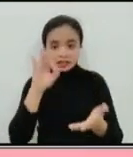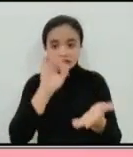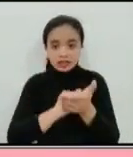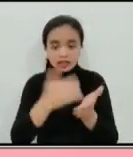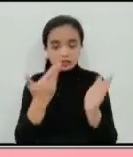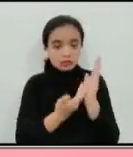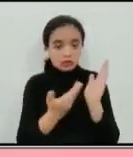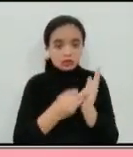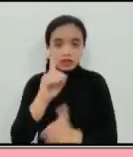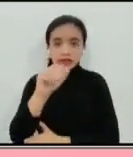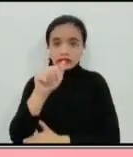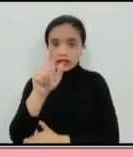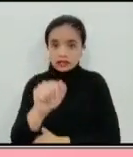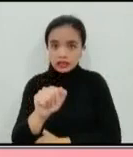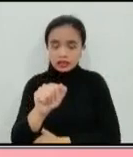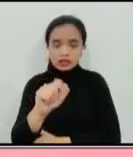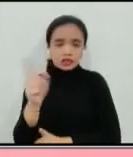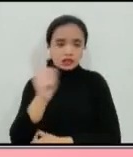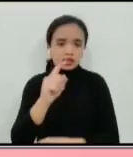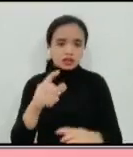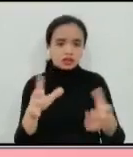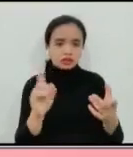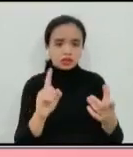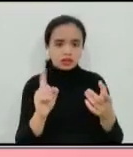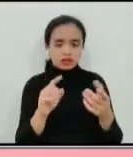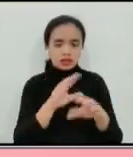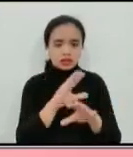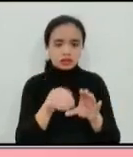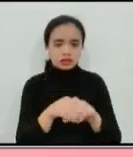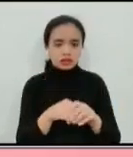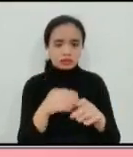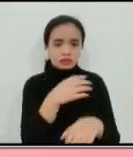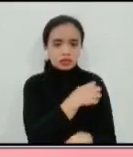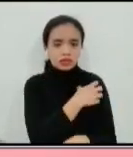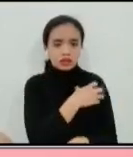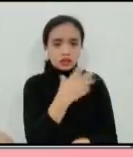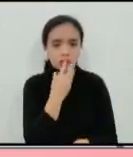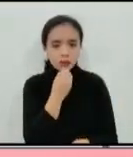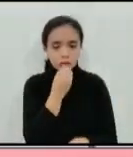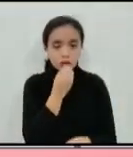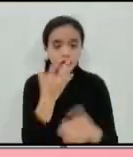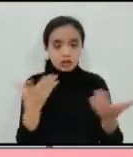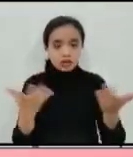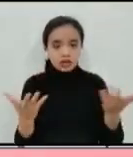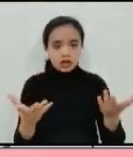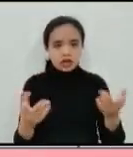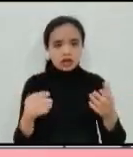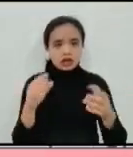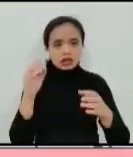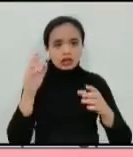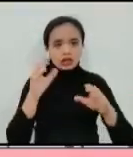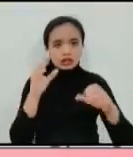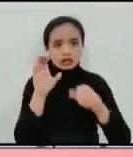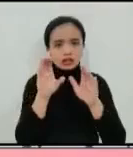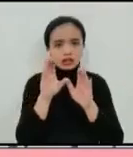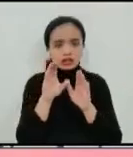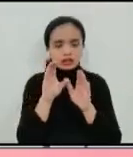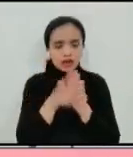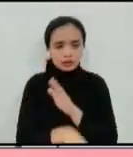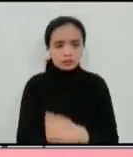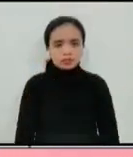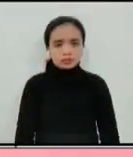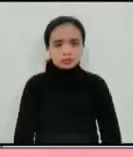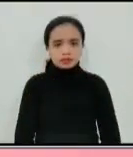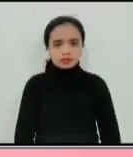bumaba naman sa kabuuan ang bilang ng mga pulis na nasasangkop sa mga krimen. Si Mela Lesmoras sa detalye. Rise and shine,